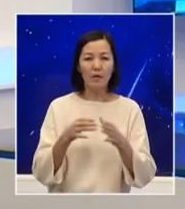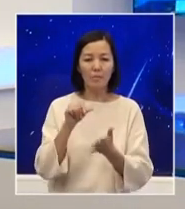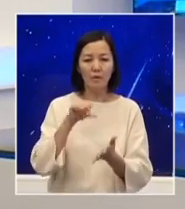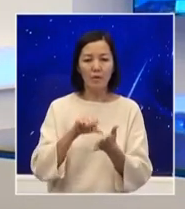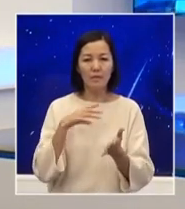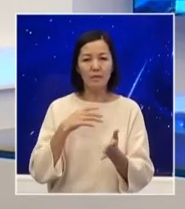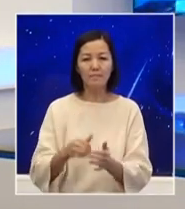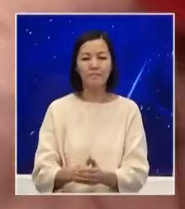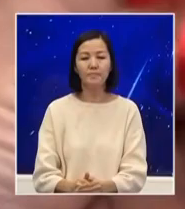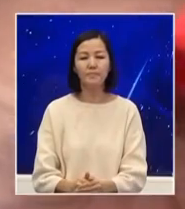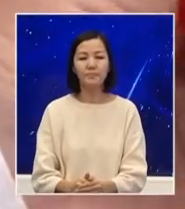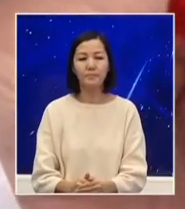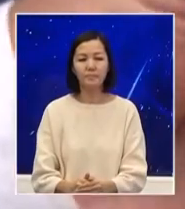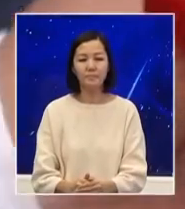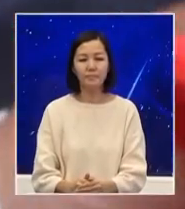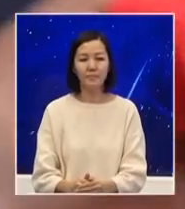қатысты.